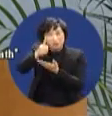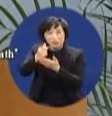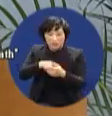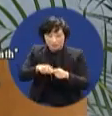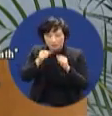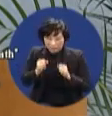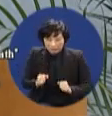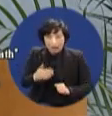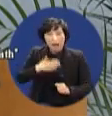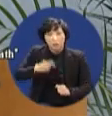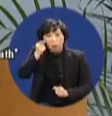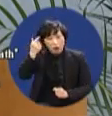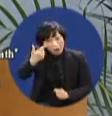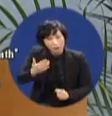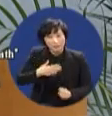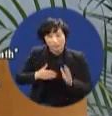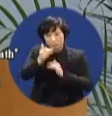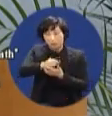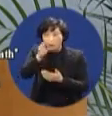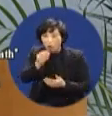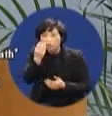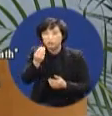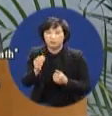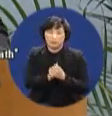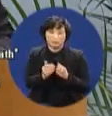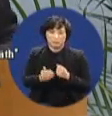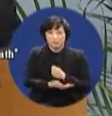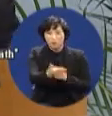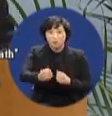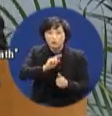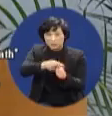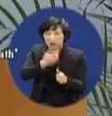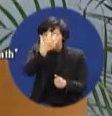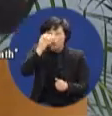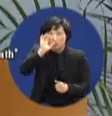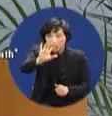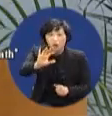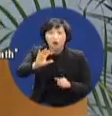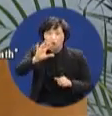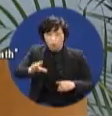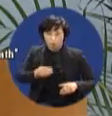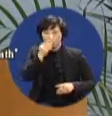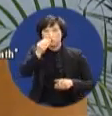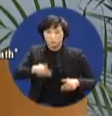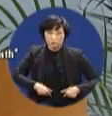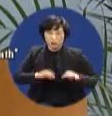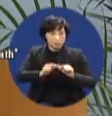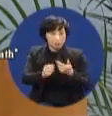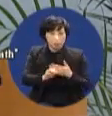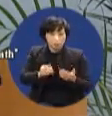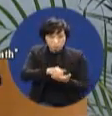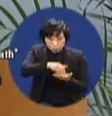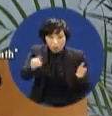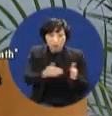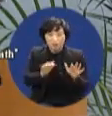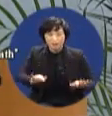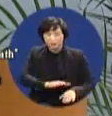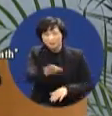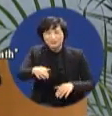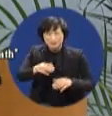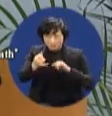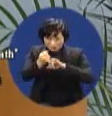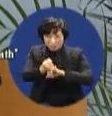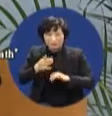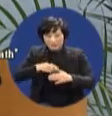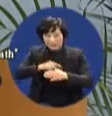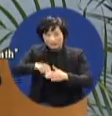달려붙었나, 내가 거룩하니 너희도 거룩하라, 그리스도는 멸해버리시리라. 우리는 무슨 일이 있어도 내 안에 성령이 충만해서